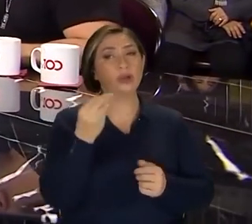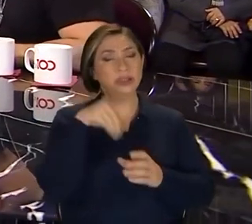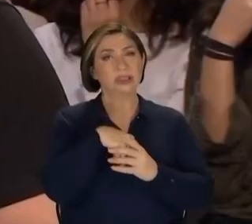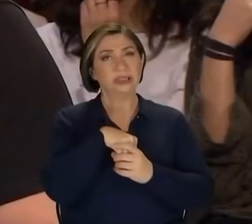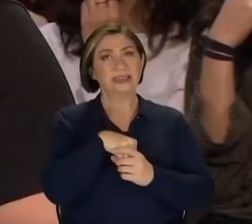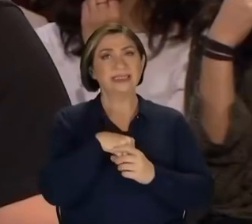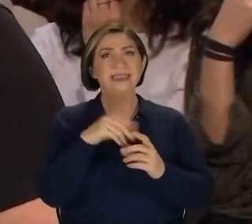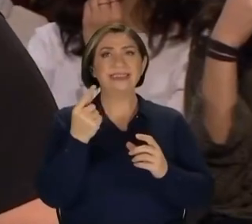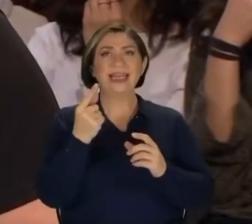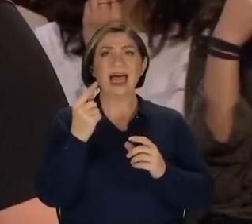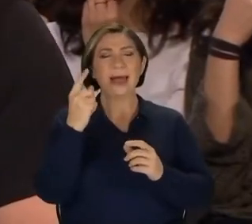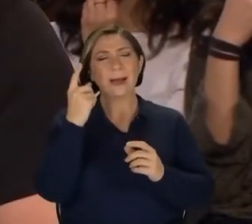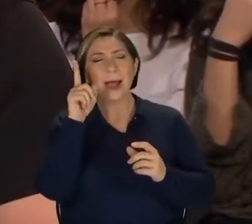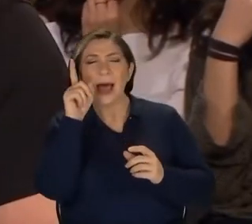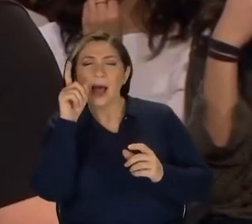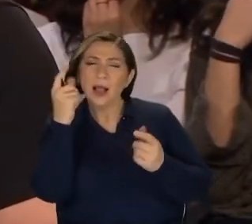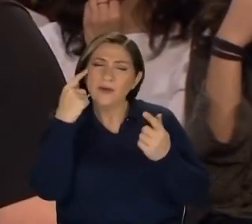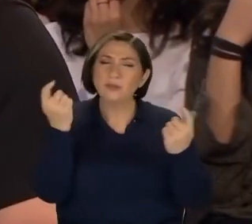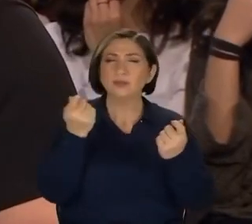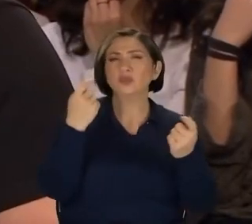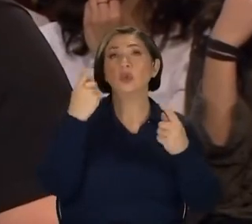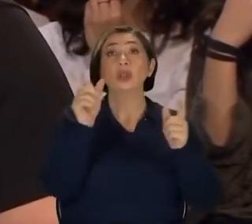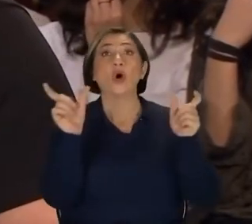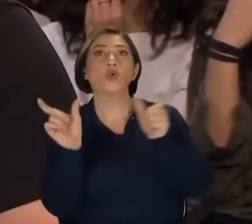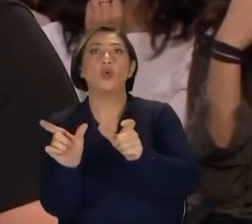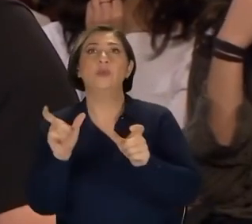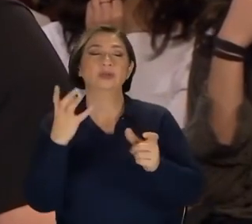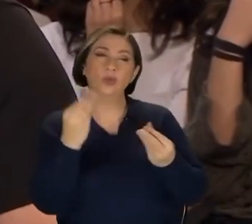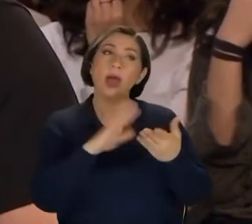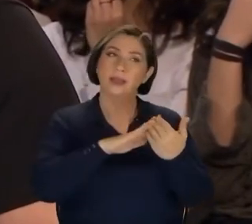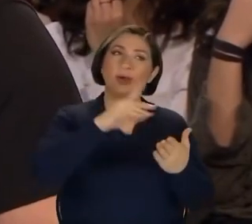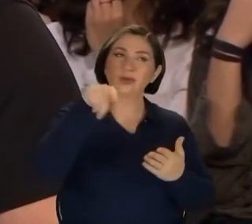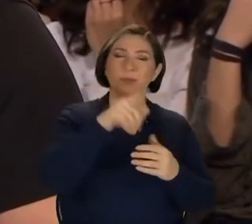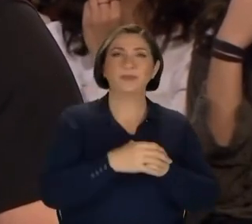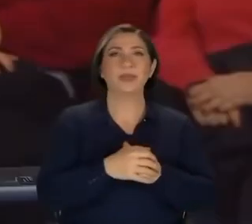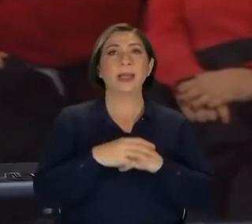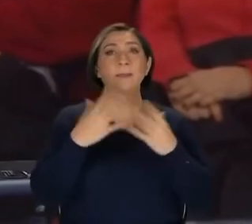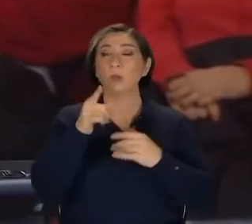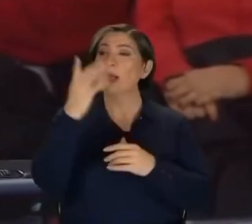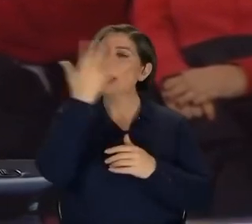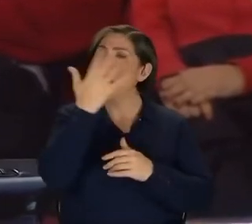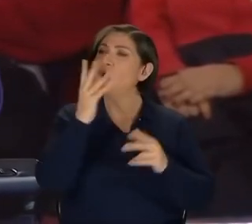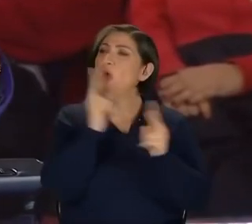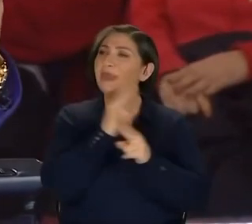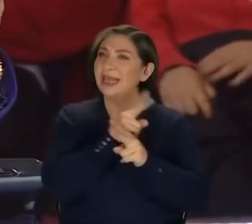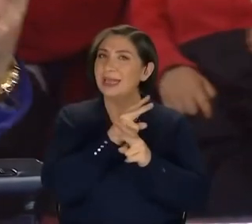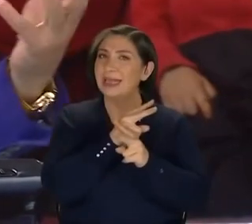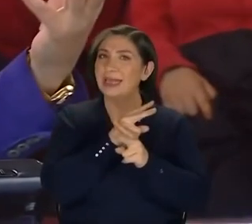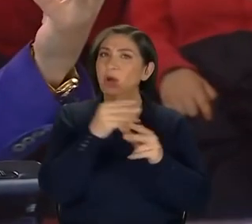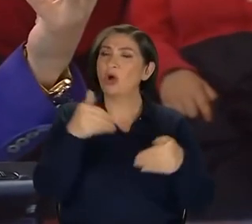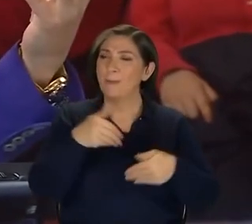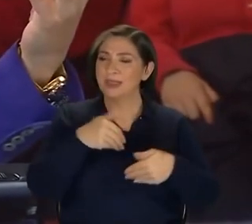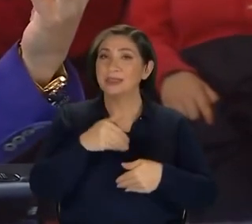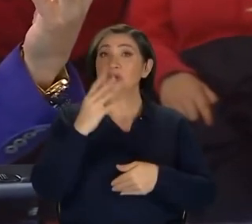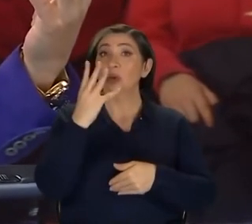olduğu için daha böyle aklı selim davranmaya çalışıyorum. Onlar daha korumacı oluyorlar. Peki bu kara komik tabii